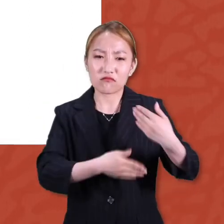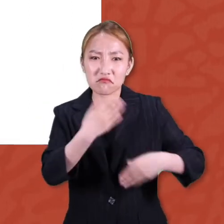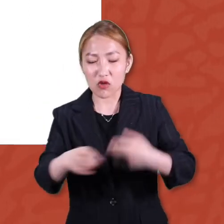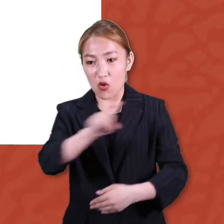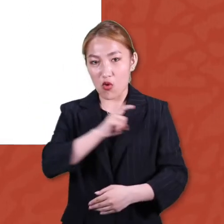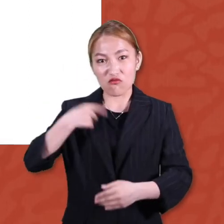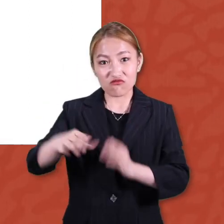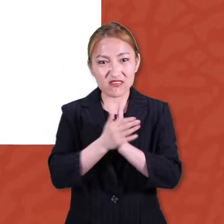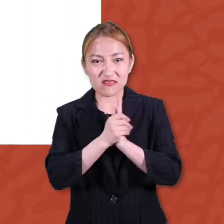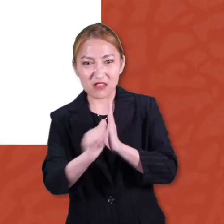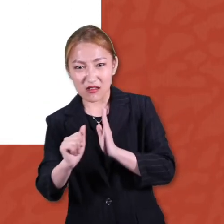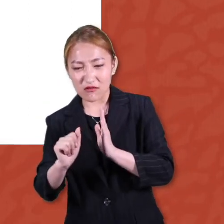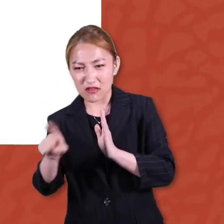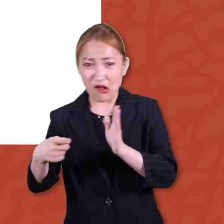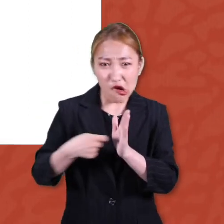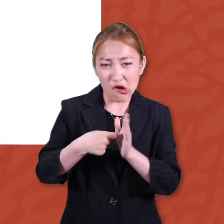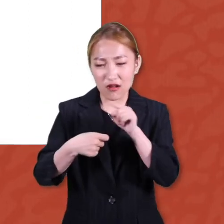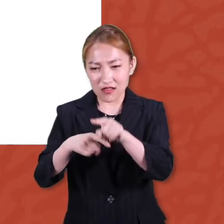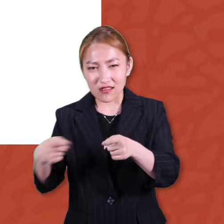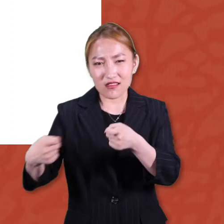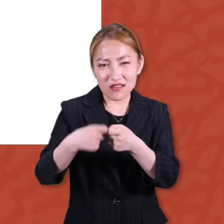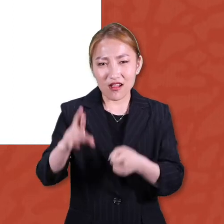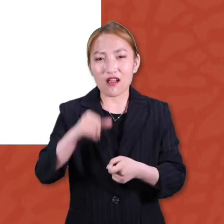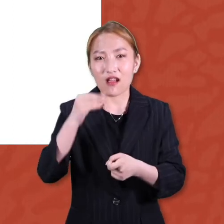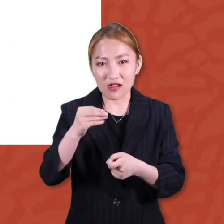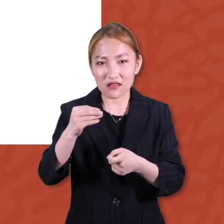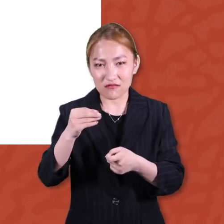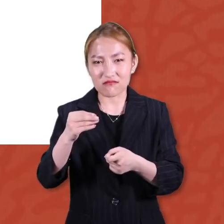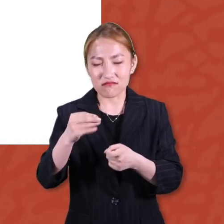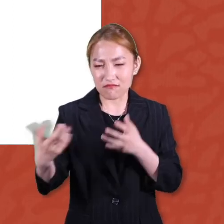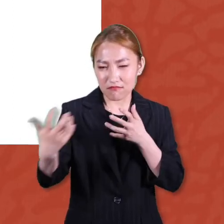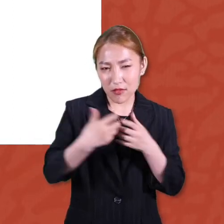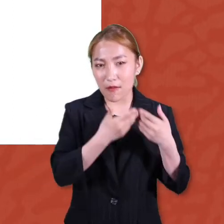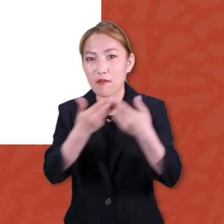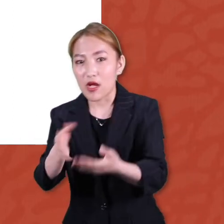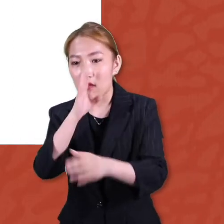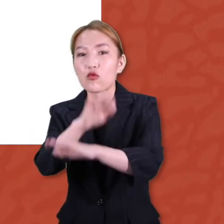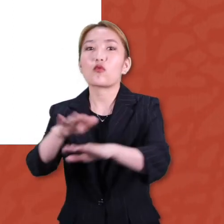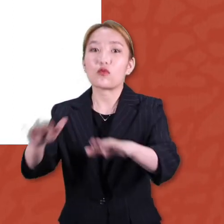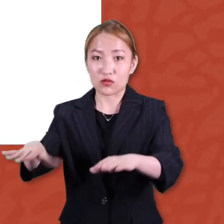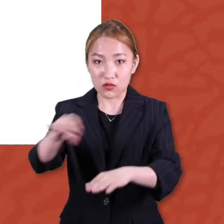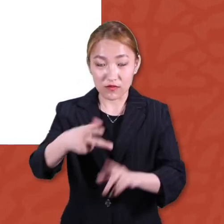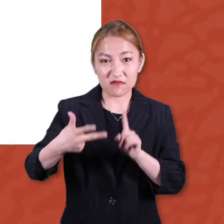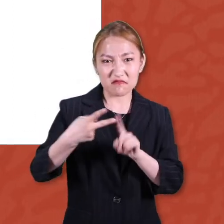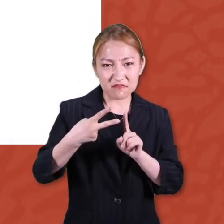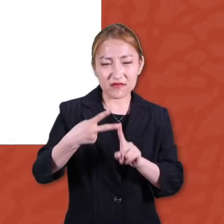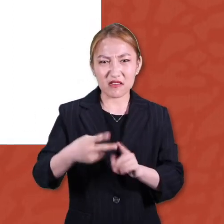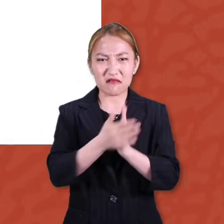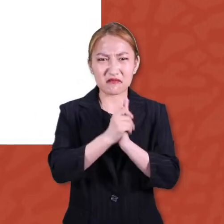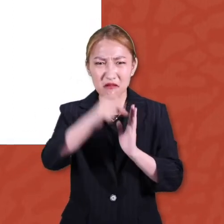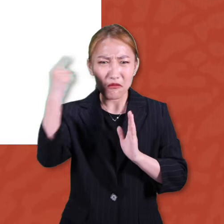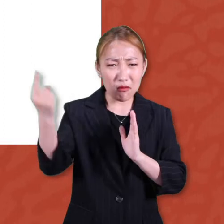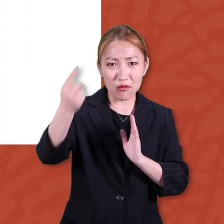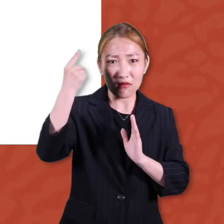чадвар, хязгаарлалтанд тохирсон тусгай, нөхцөл шаардлагатай суралцагчид. Мөн өндөр авьяастай сурагчид болон